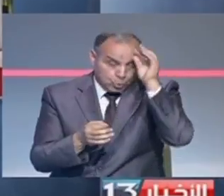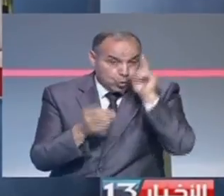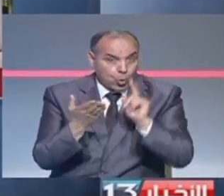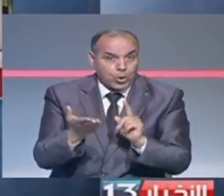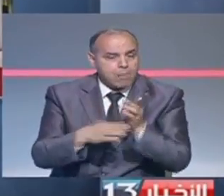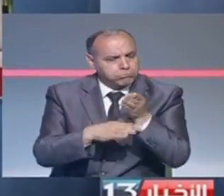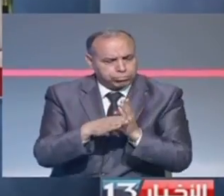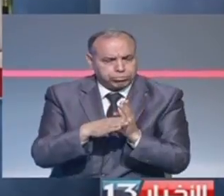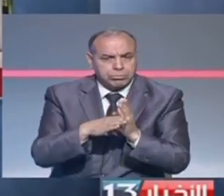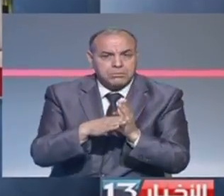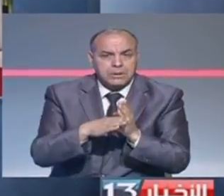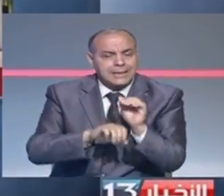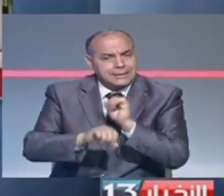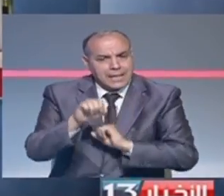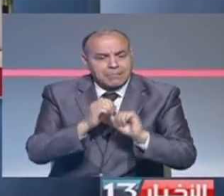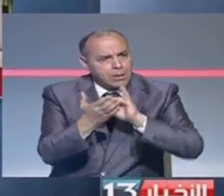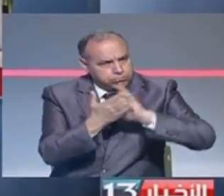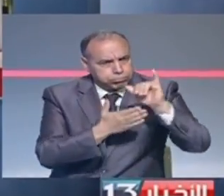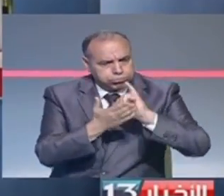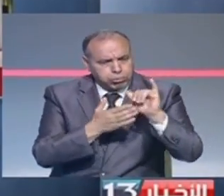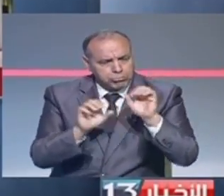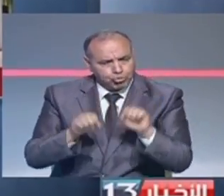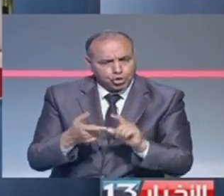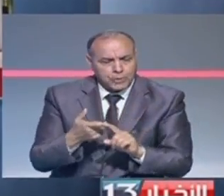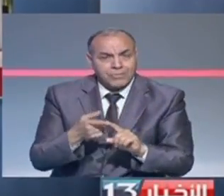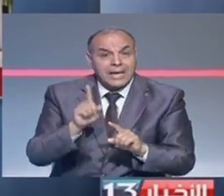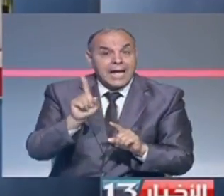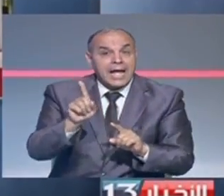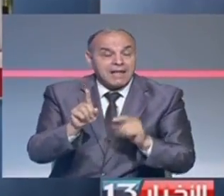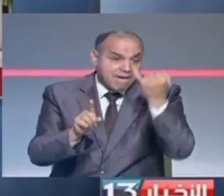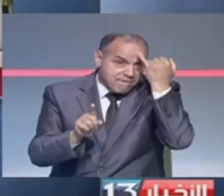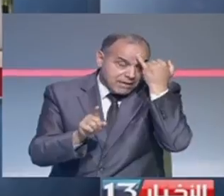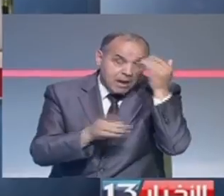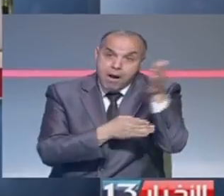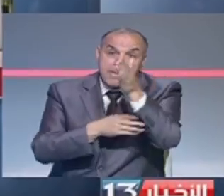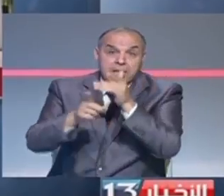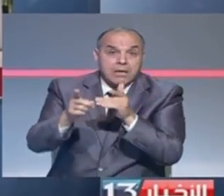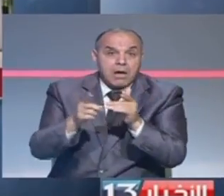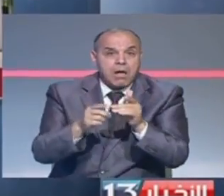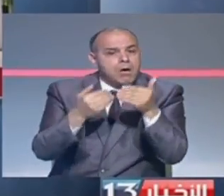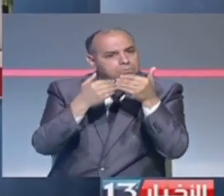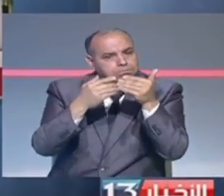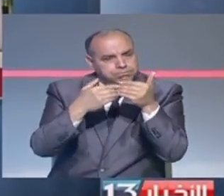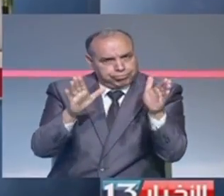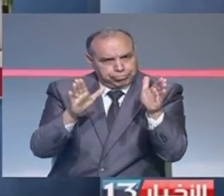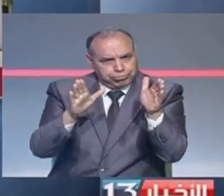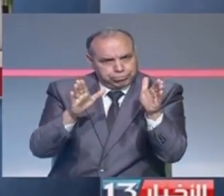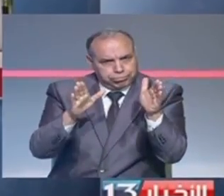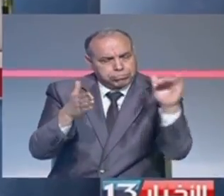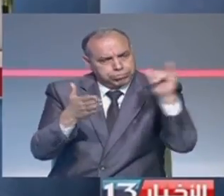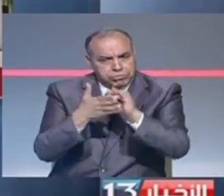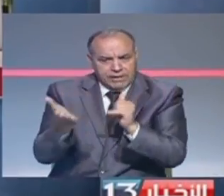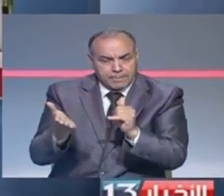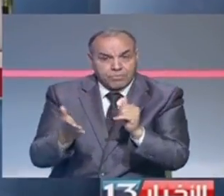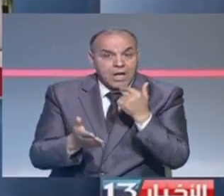مستعده لتنظيم رحلات العوده حال مبادره البلدان برفع قيودها على السفر